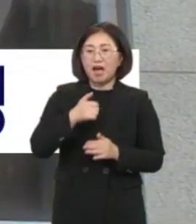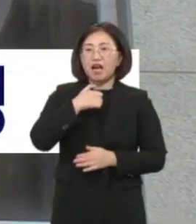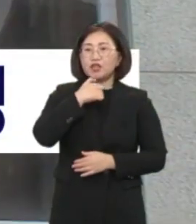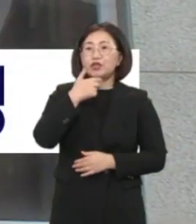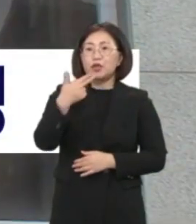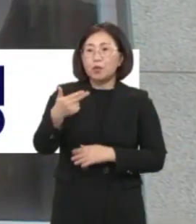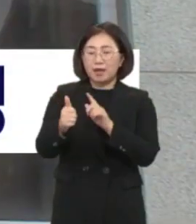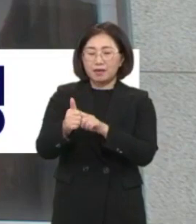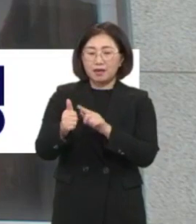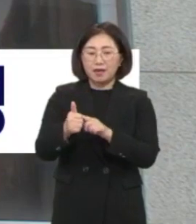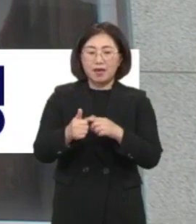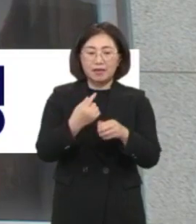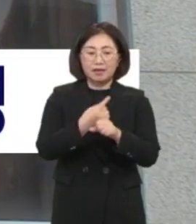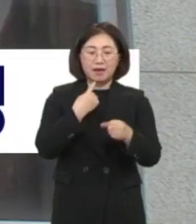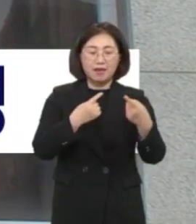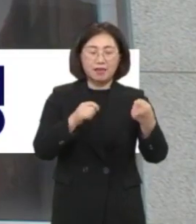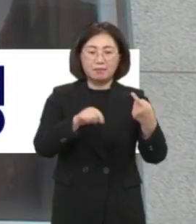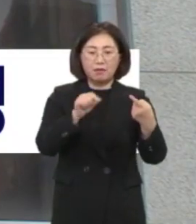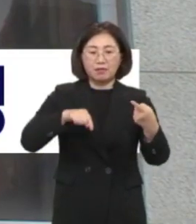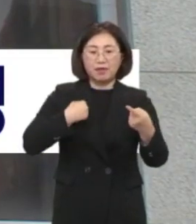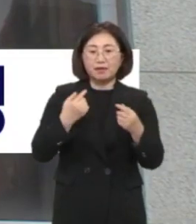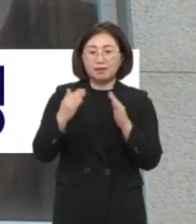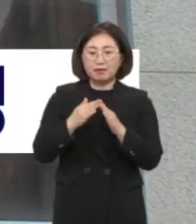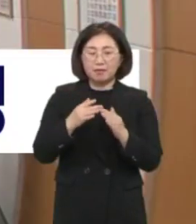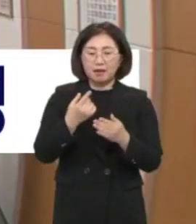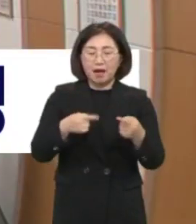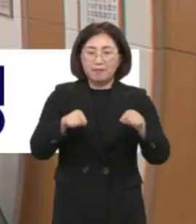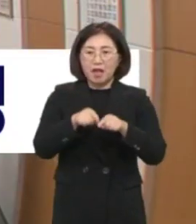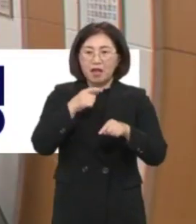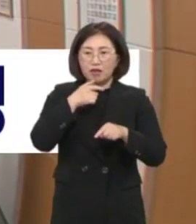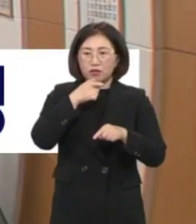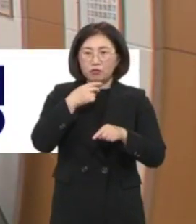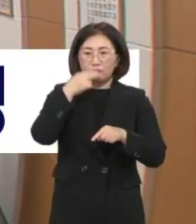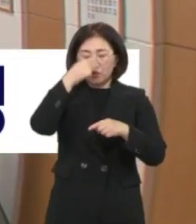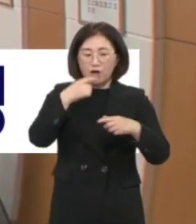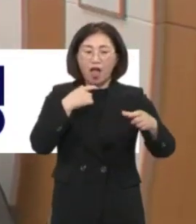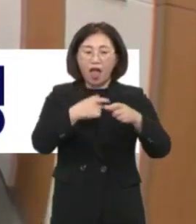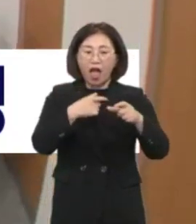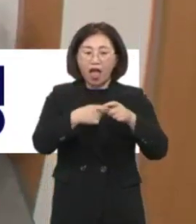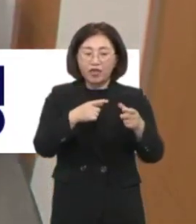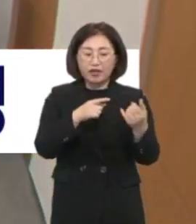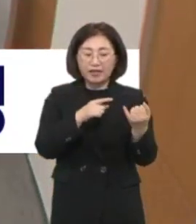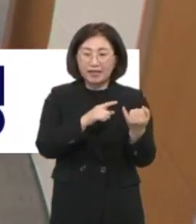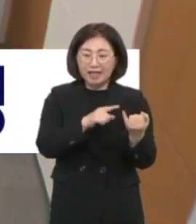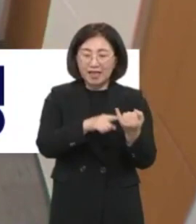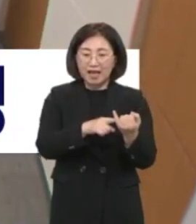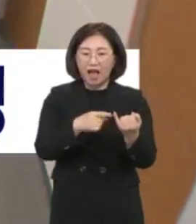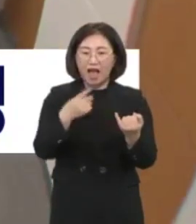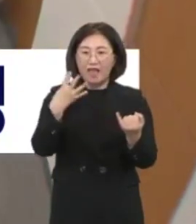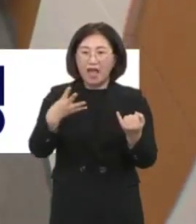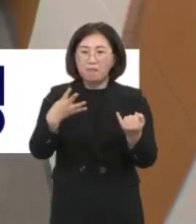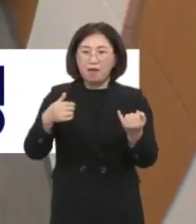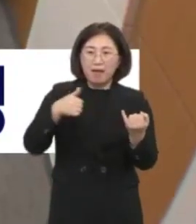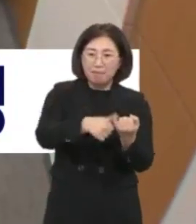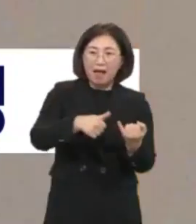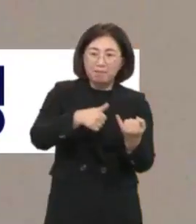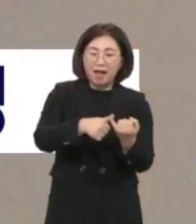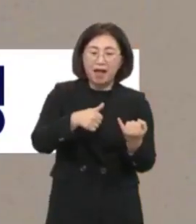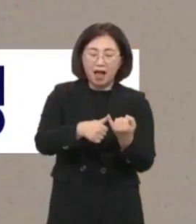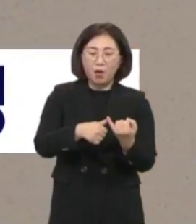교수 A씨는 지난해 12월 자신의 집에서 함께 술을 마시다 잠든 20살 여제자에게 4차례에 걸쳐 성범죄를